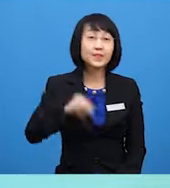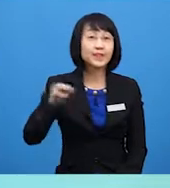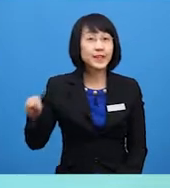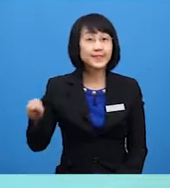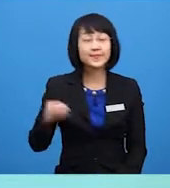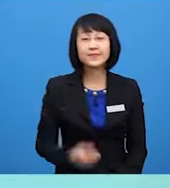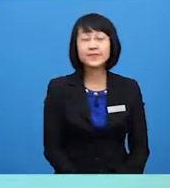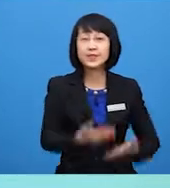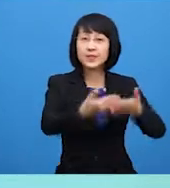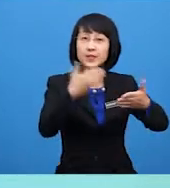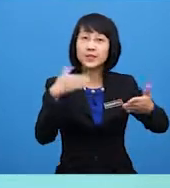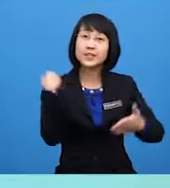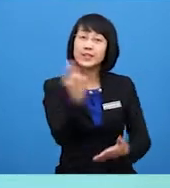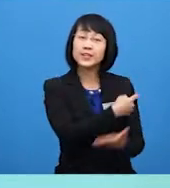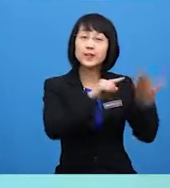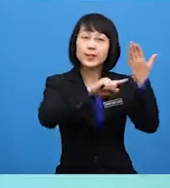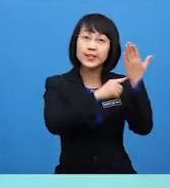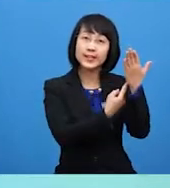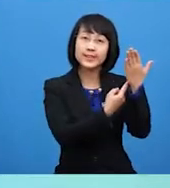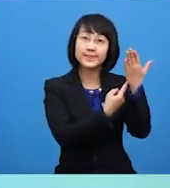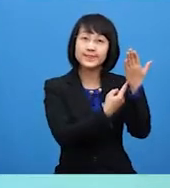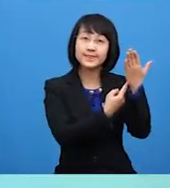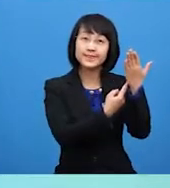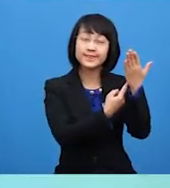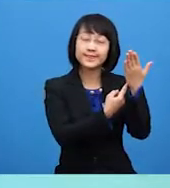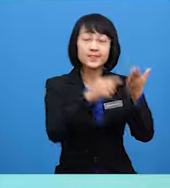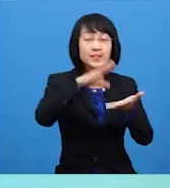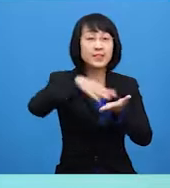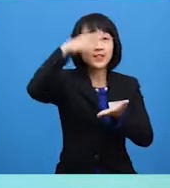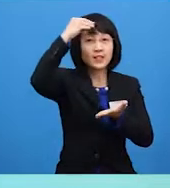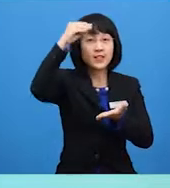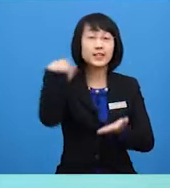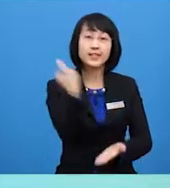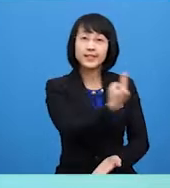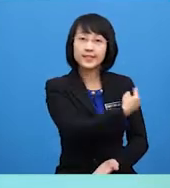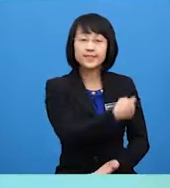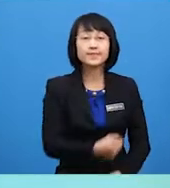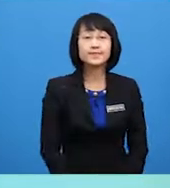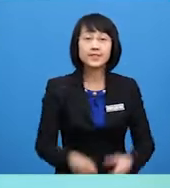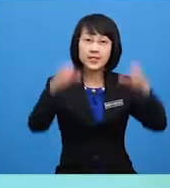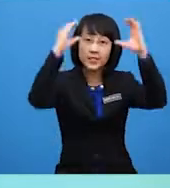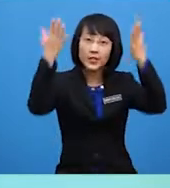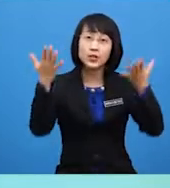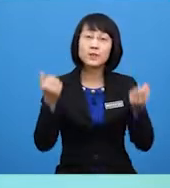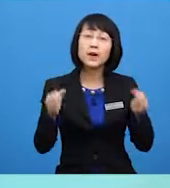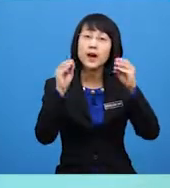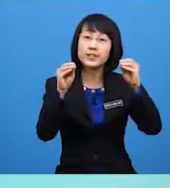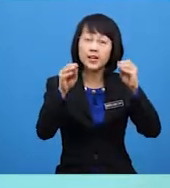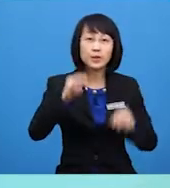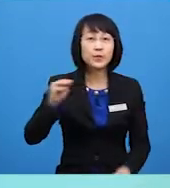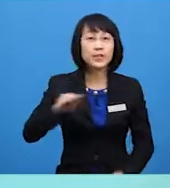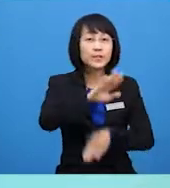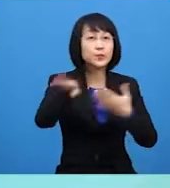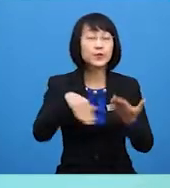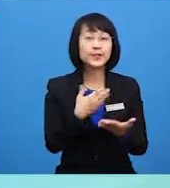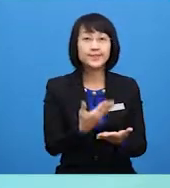Murid-murid, sebelum kita memulakan sesi pembelajaran kita, cikgu mahu mengajak murid-murid